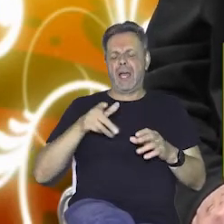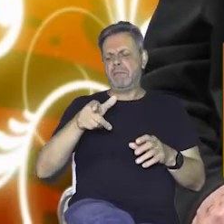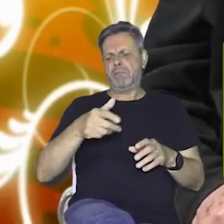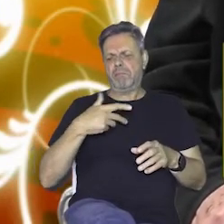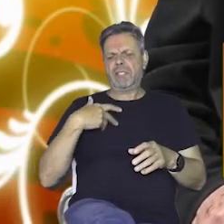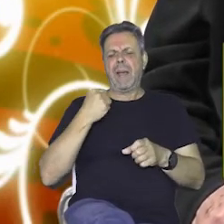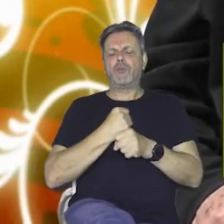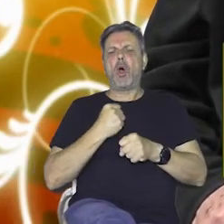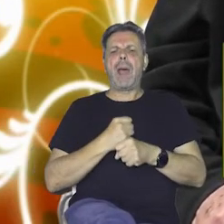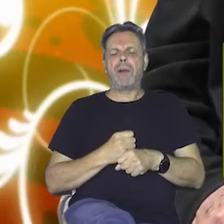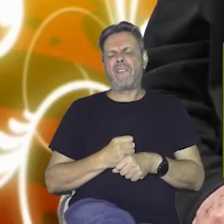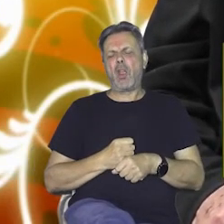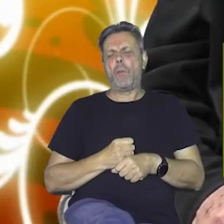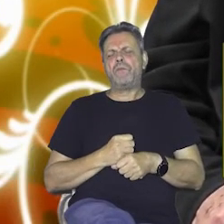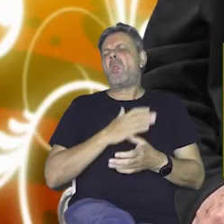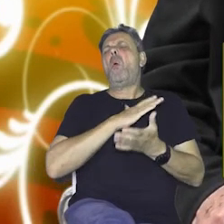vam trusvirači.